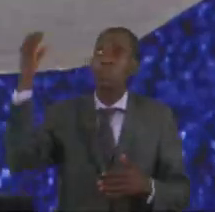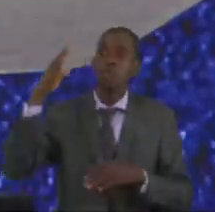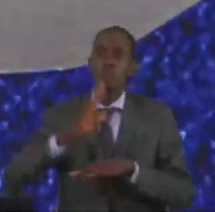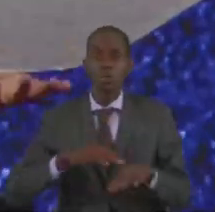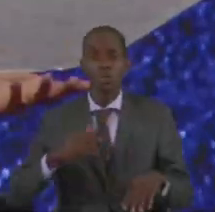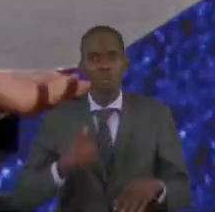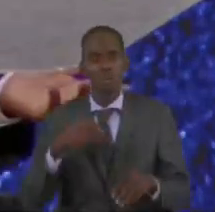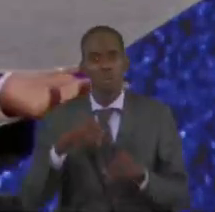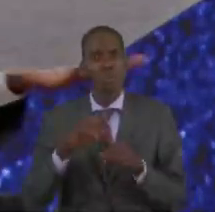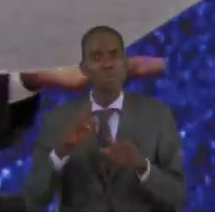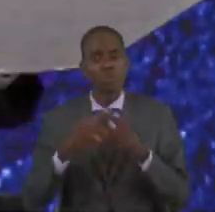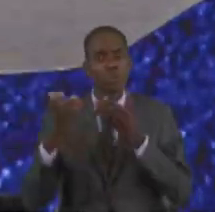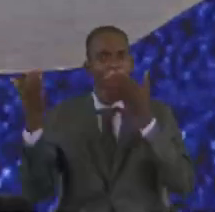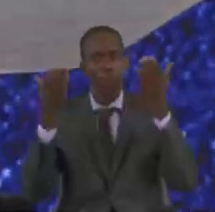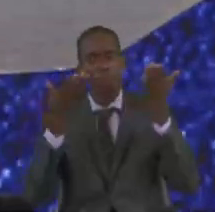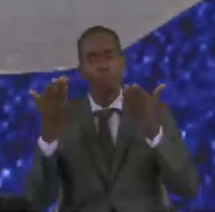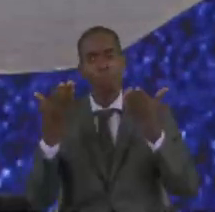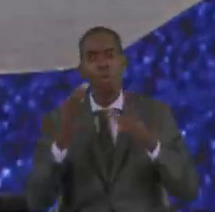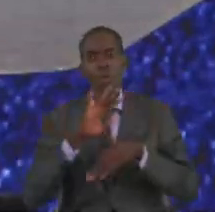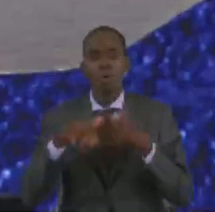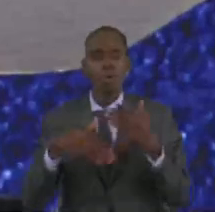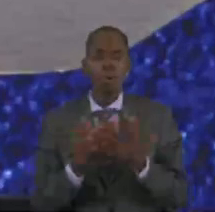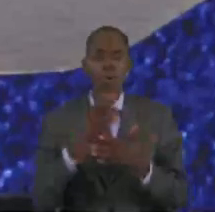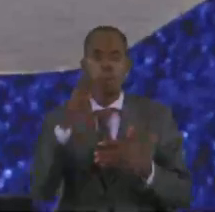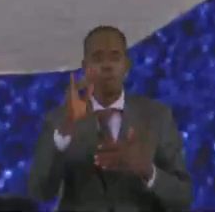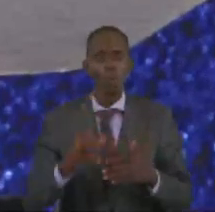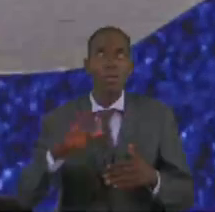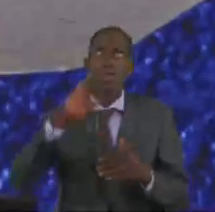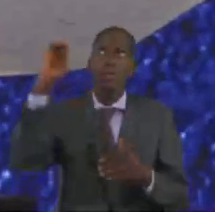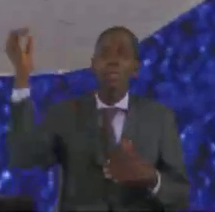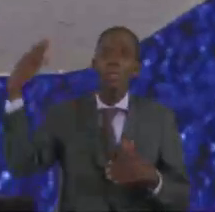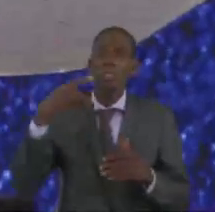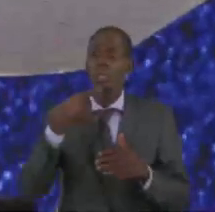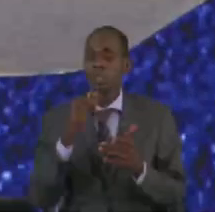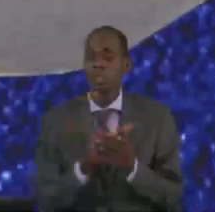appelé au service, par la grâce.